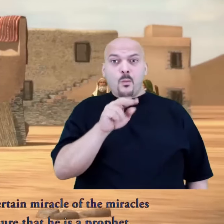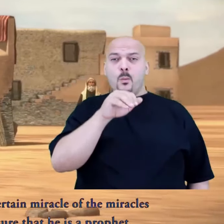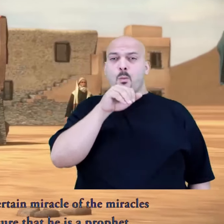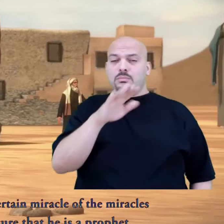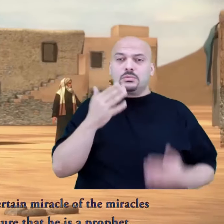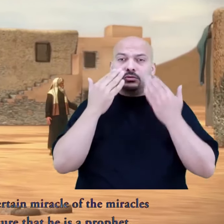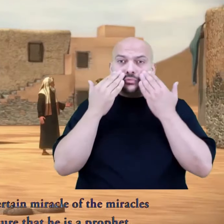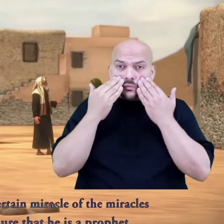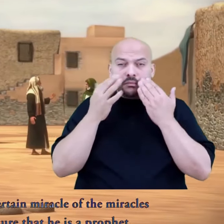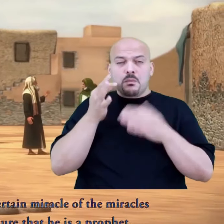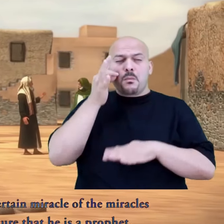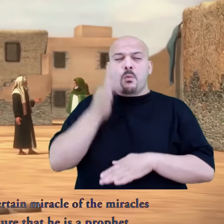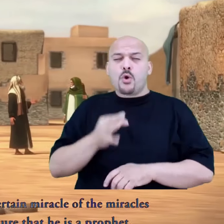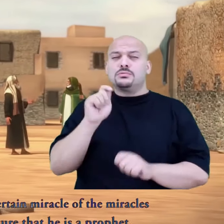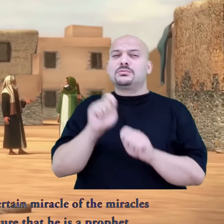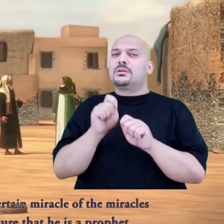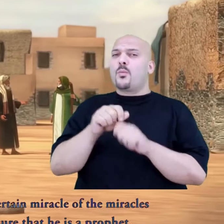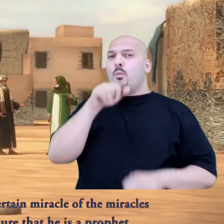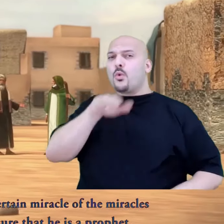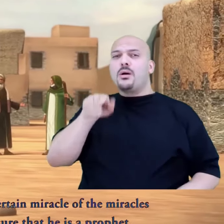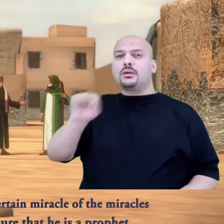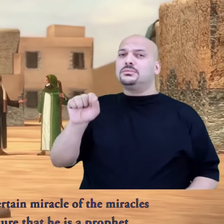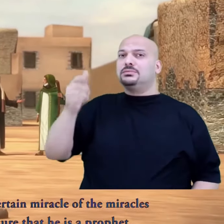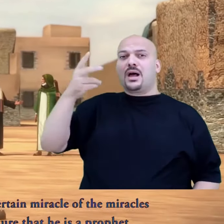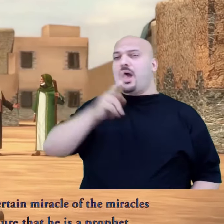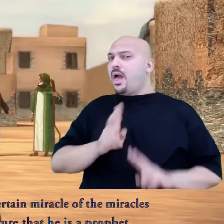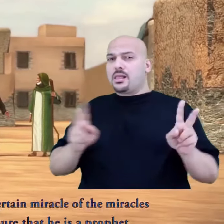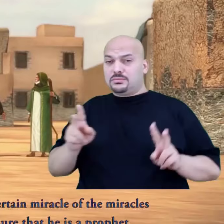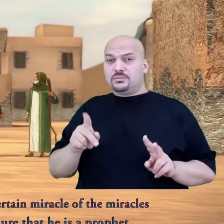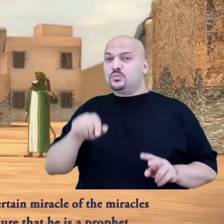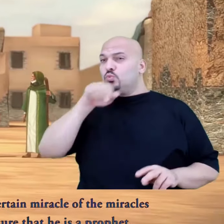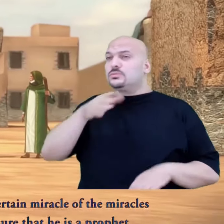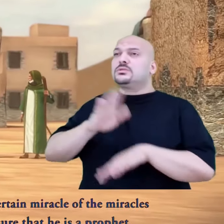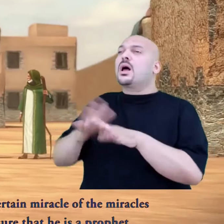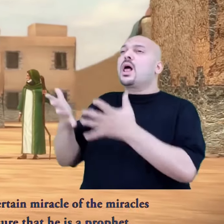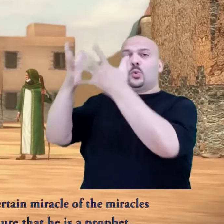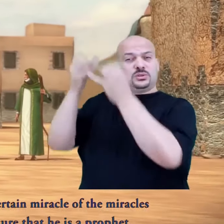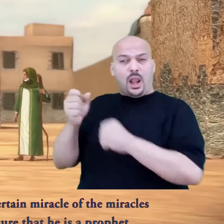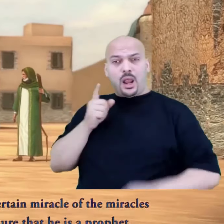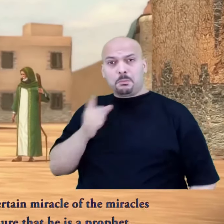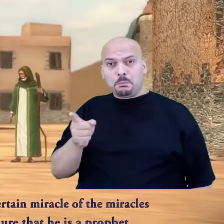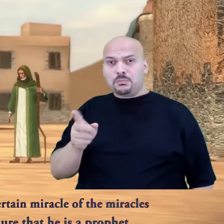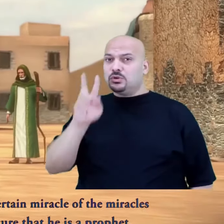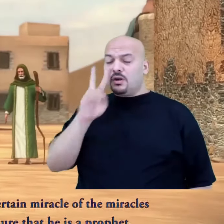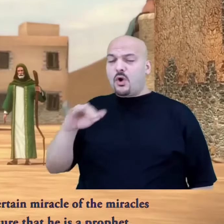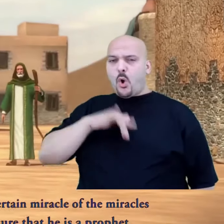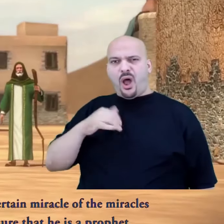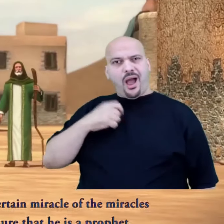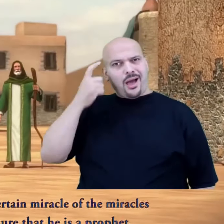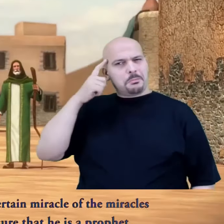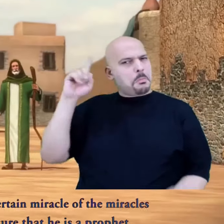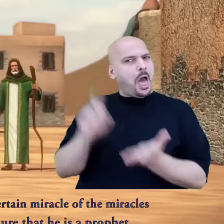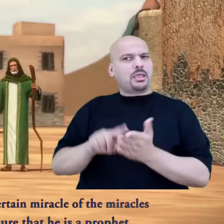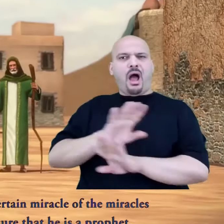بعينه معجزة من معجزات رسول الله صلى الله عليه وسلم، وتيقن